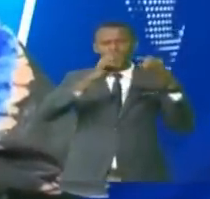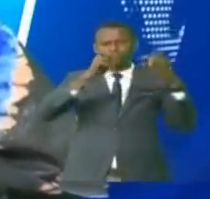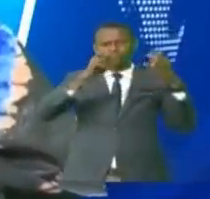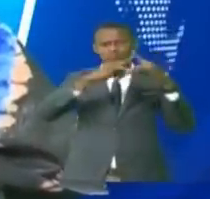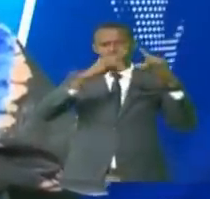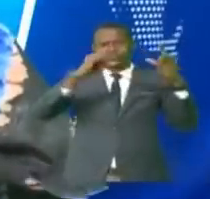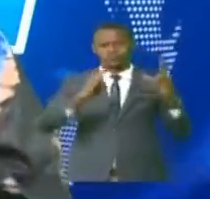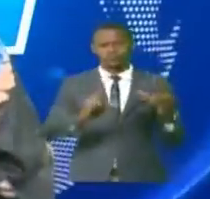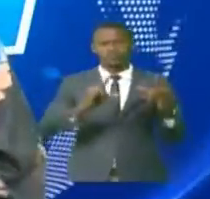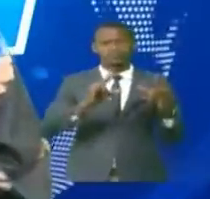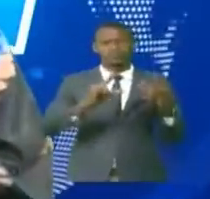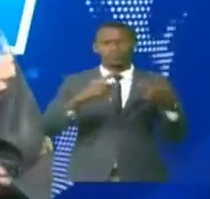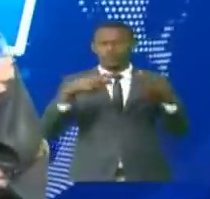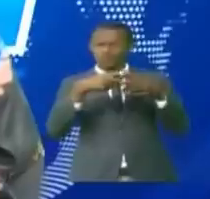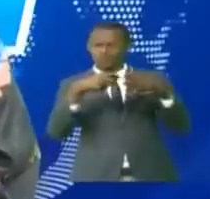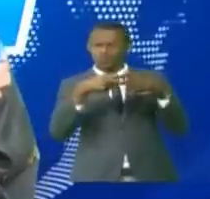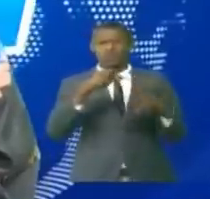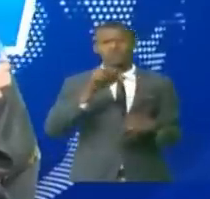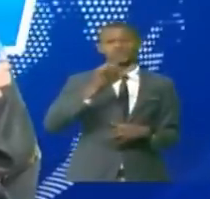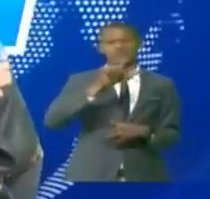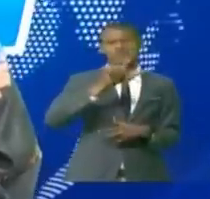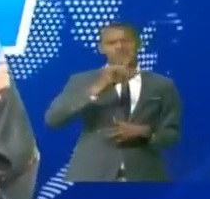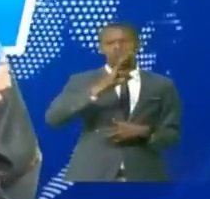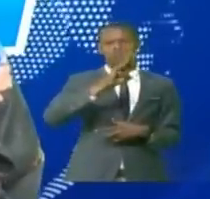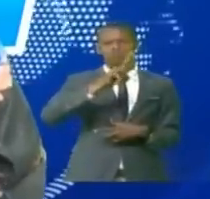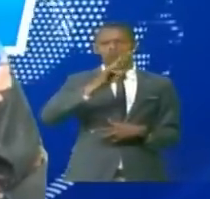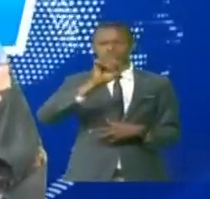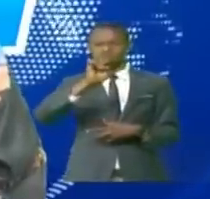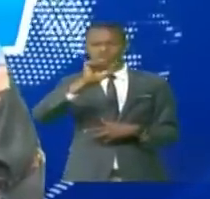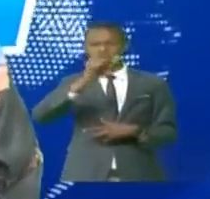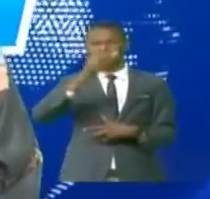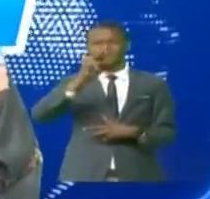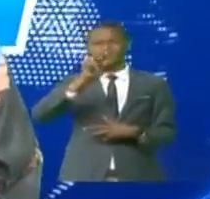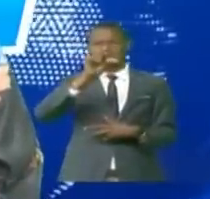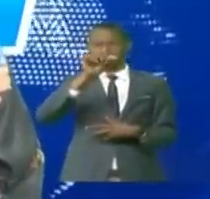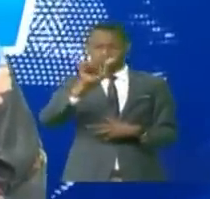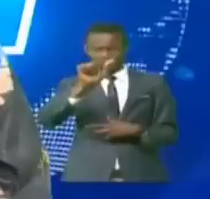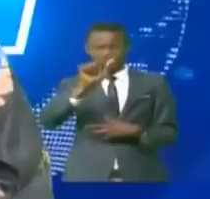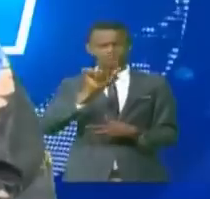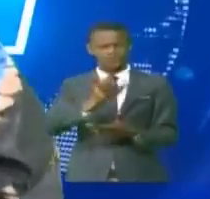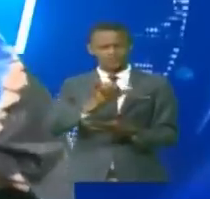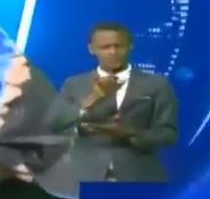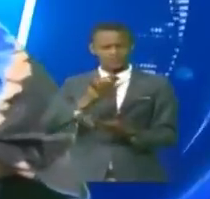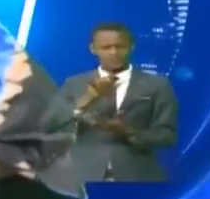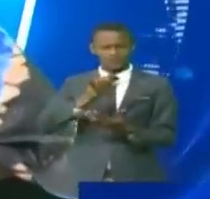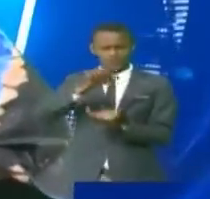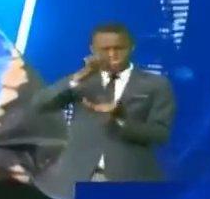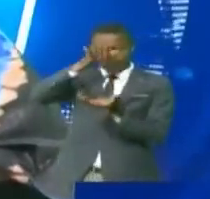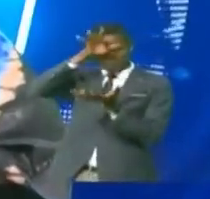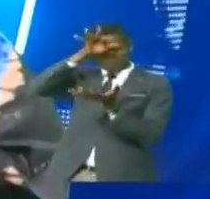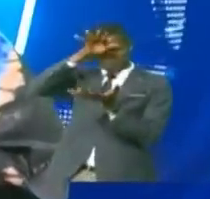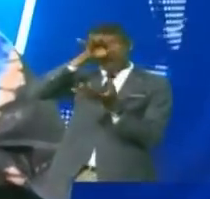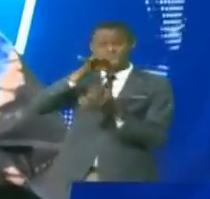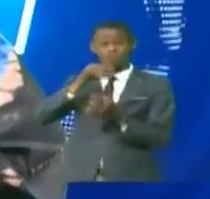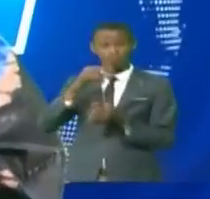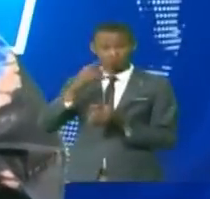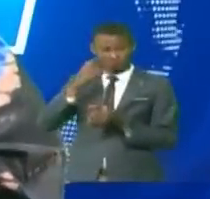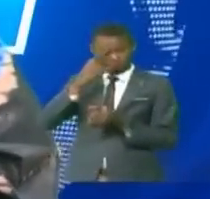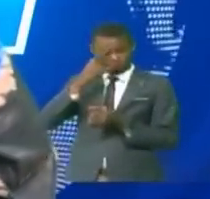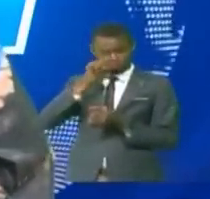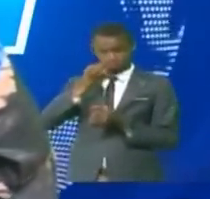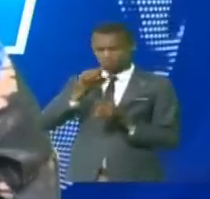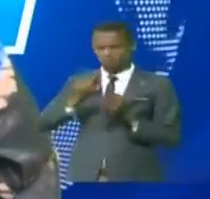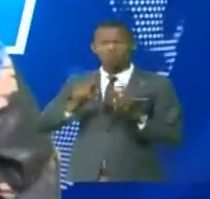qui porte le même nom, représente pour les habitants de ce coin de la RDC un espoir de voir et d'utiliser les courants